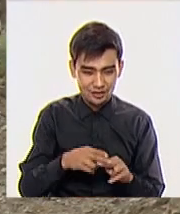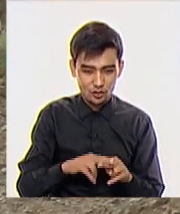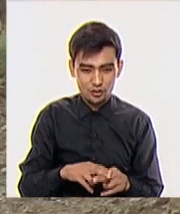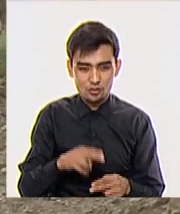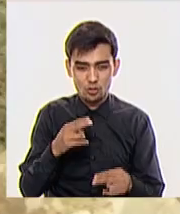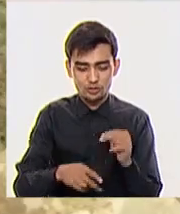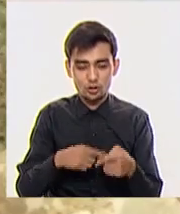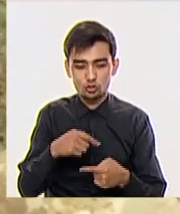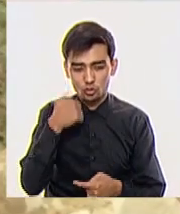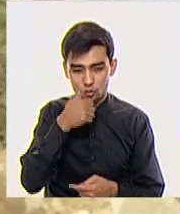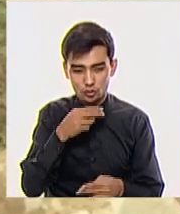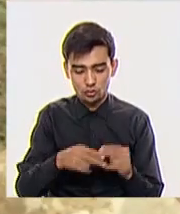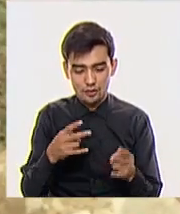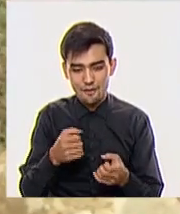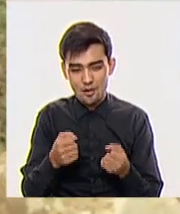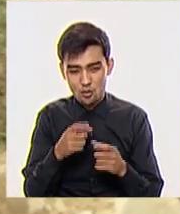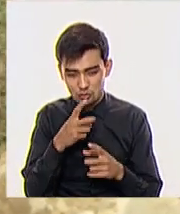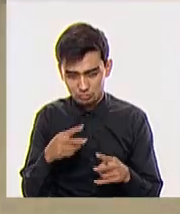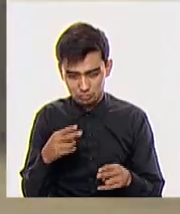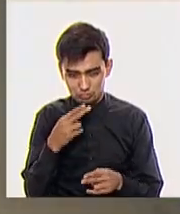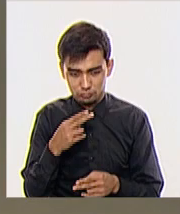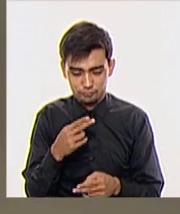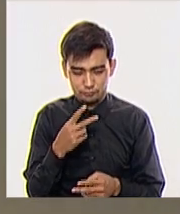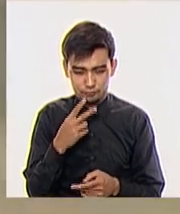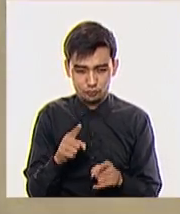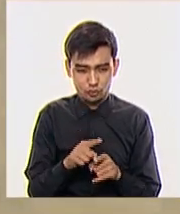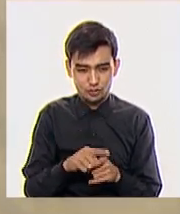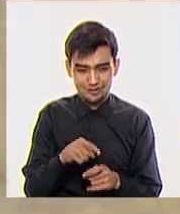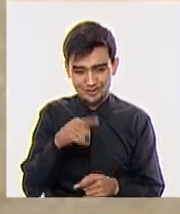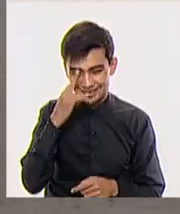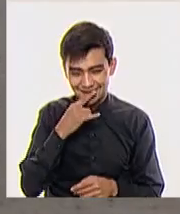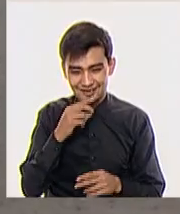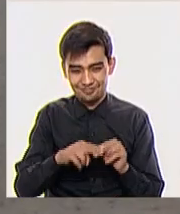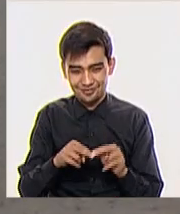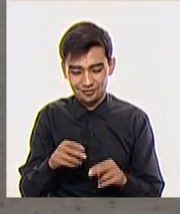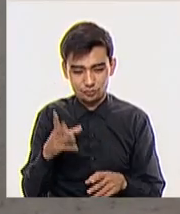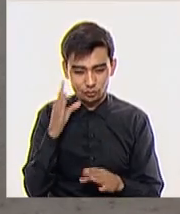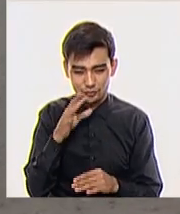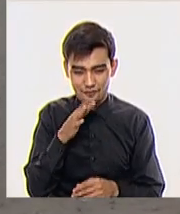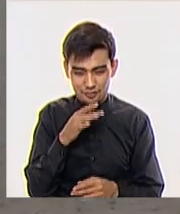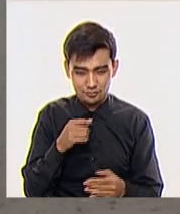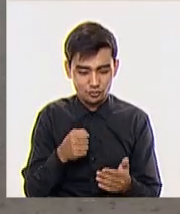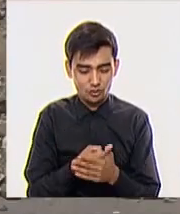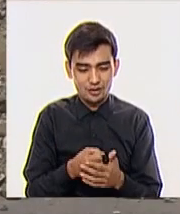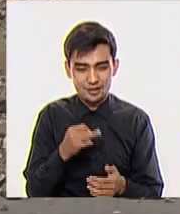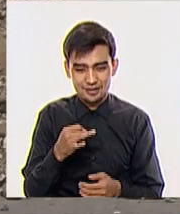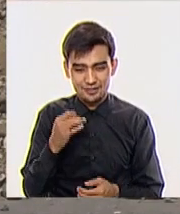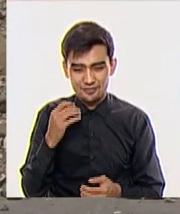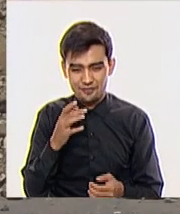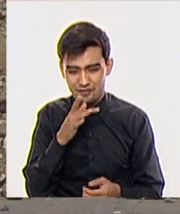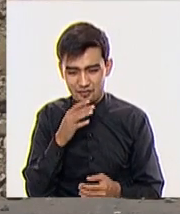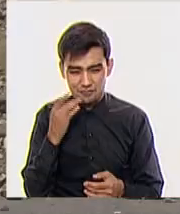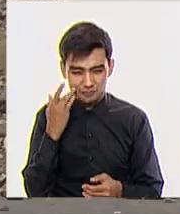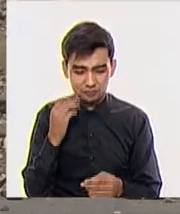летом следующего года. Но водители, наблюдая такую разницу, опасаются, что отечественный подрядчик не успеет к сроку. Ведь все время капитального ремонта